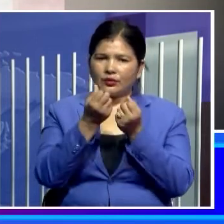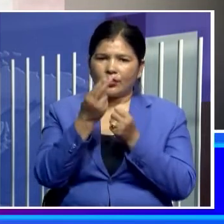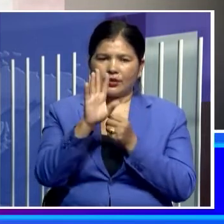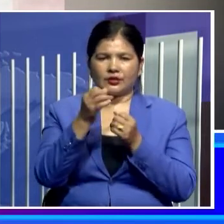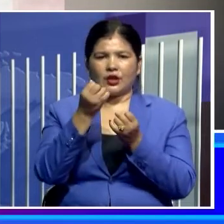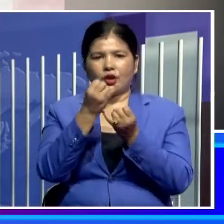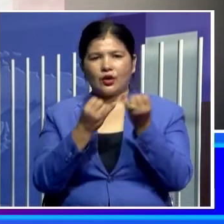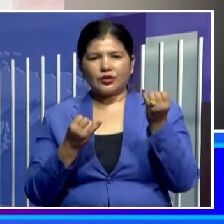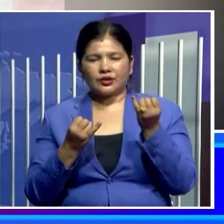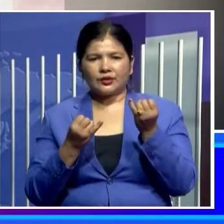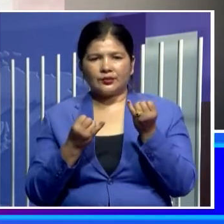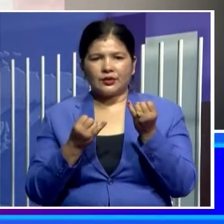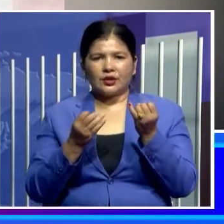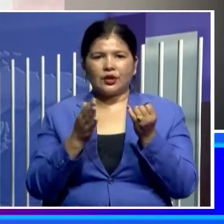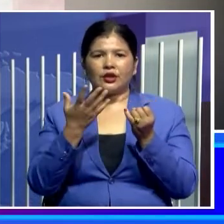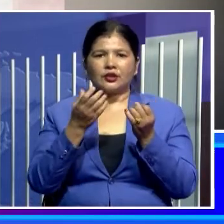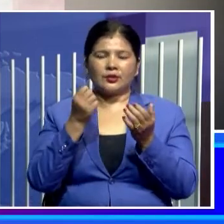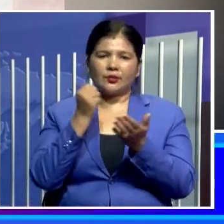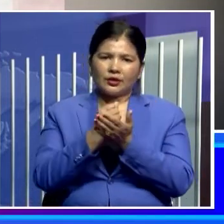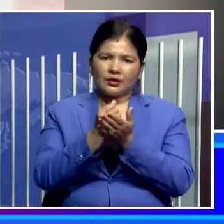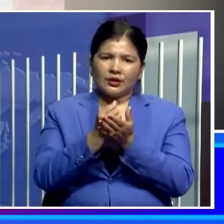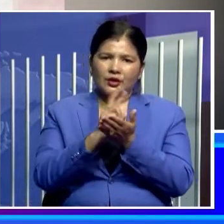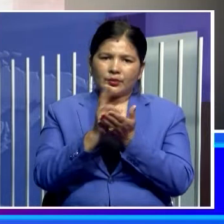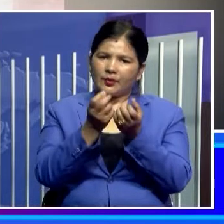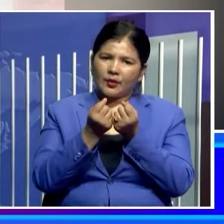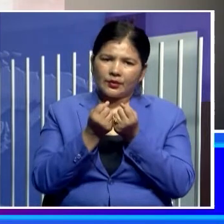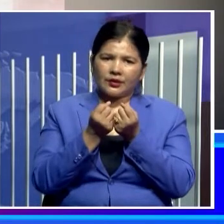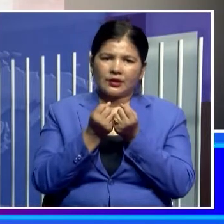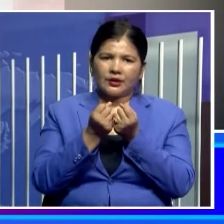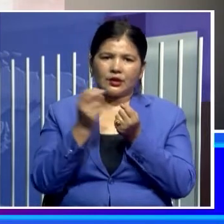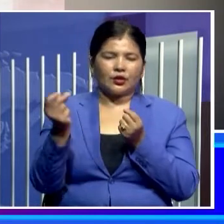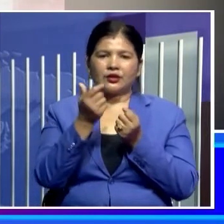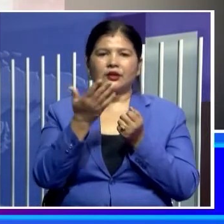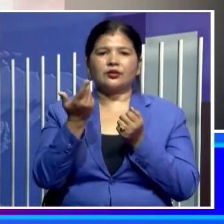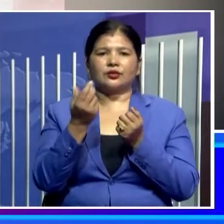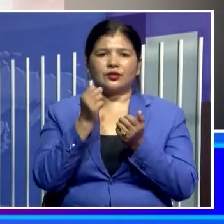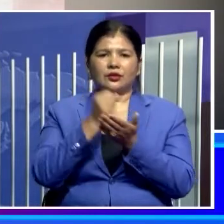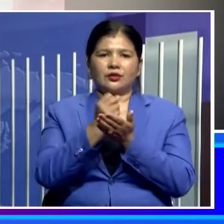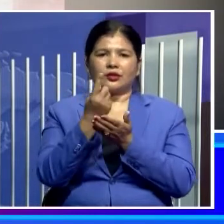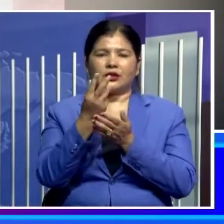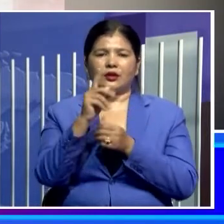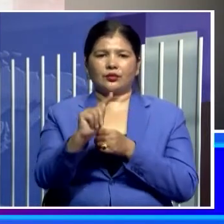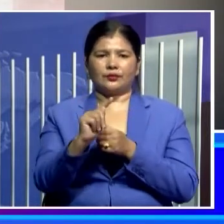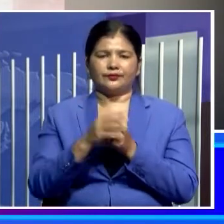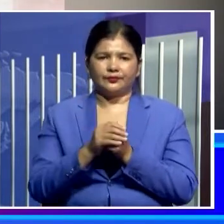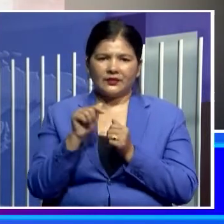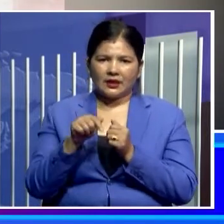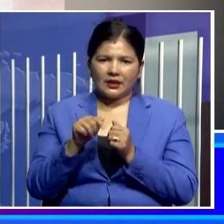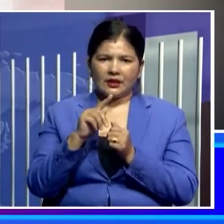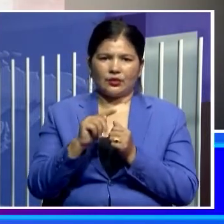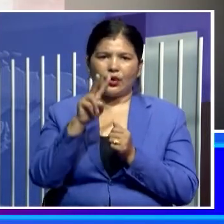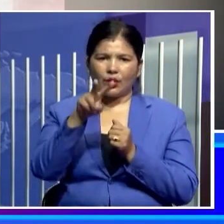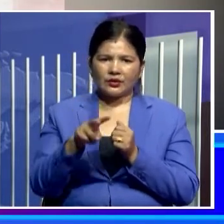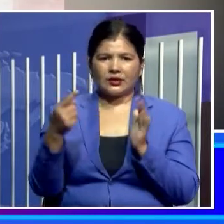अन्तिम मत परिणाम कहिलेसम्म प्राप्त भइसक्ने अनुमान गरिएको छ, अथवा त्यो गति चाहिँ कस्तो छ गणनाको? यहाँको